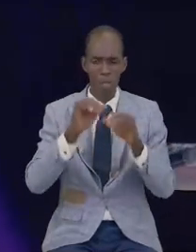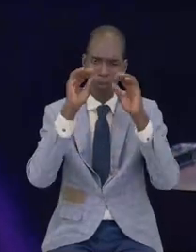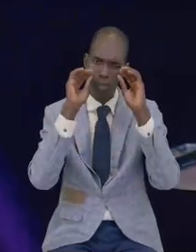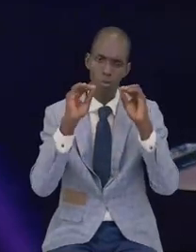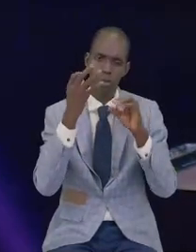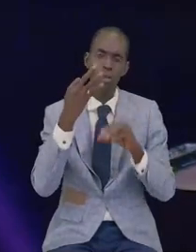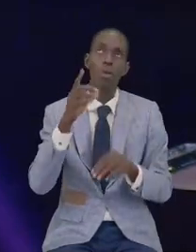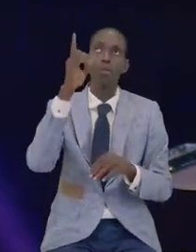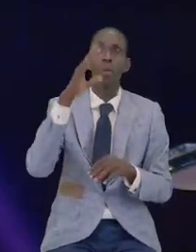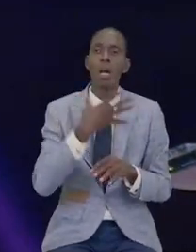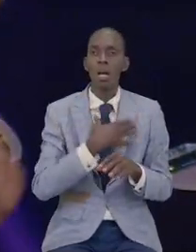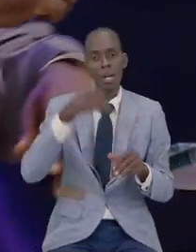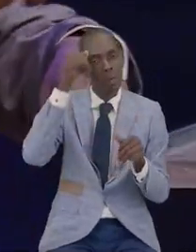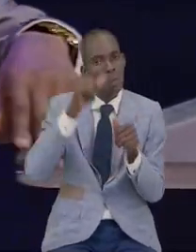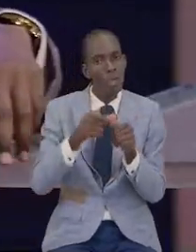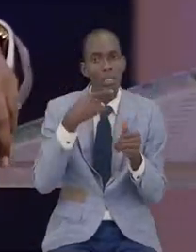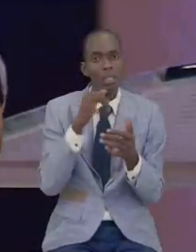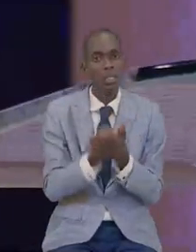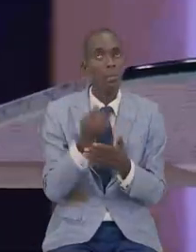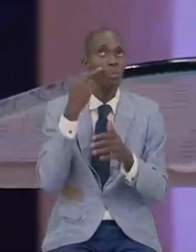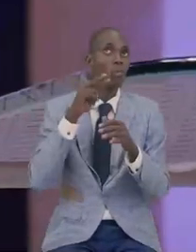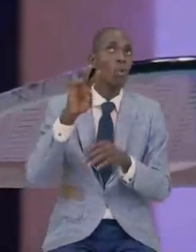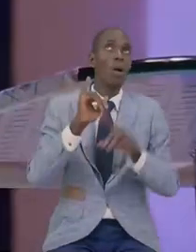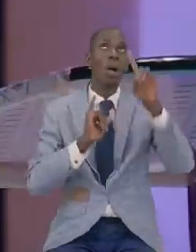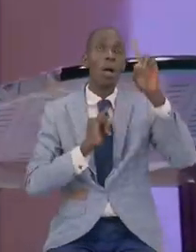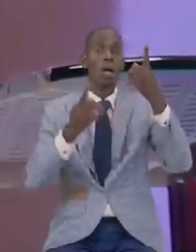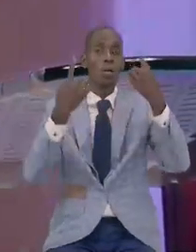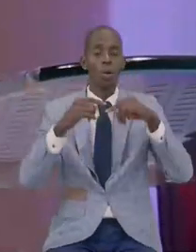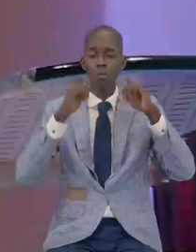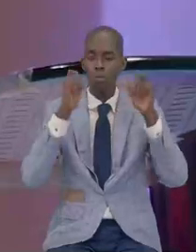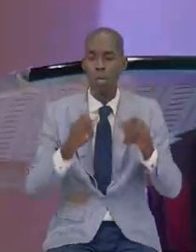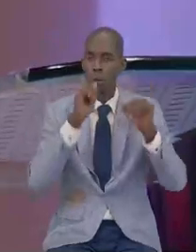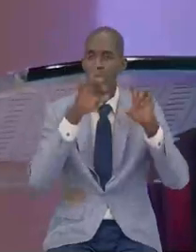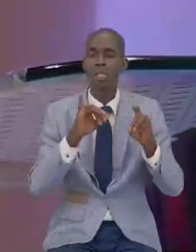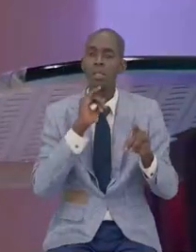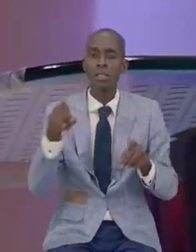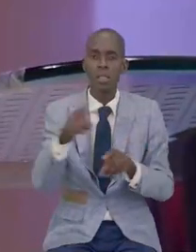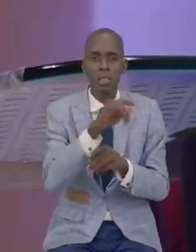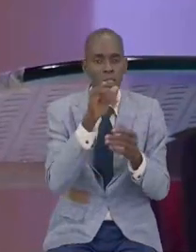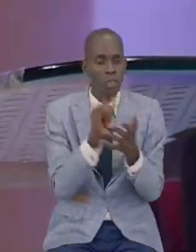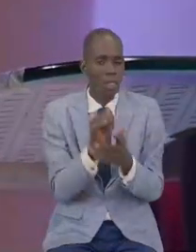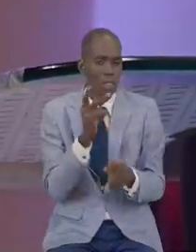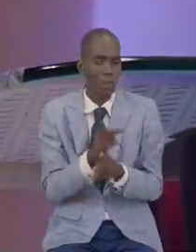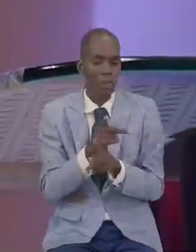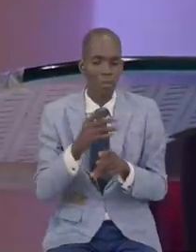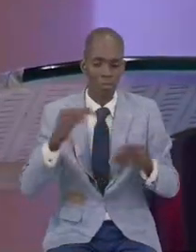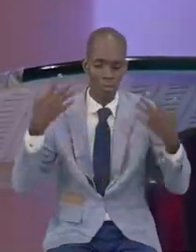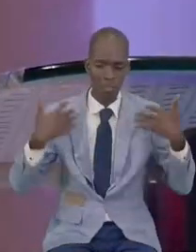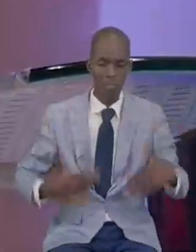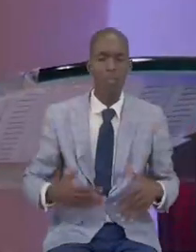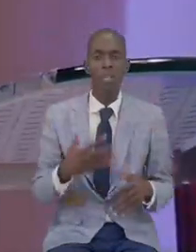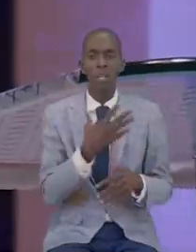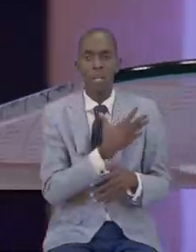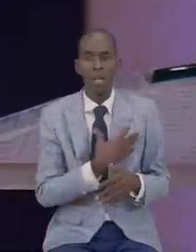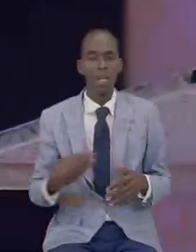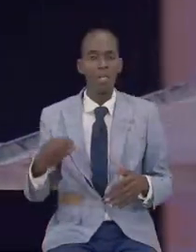je viens bientôt, et heureux celui qui veille et qui garde ses vêtements purs afin que sa nudité ne soit pas vue. Alors,